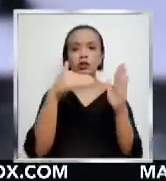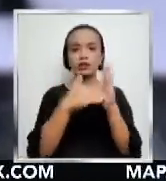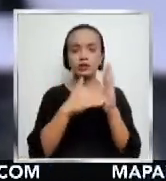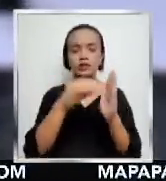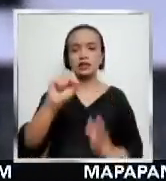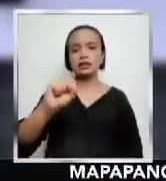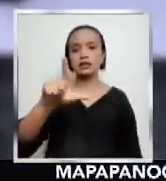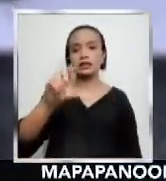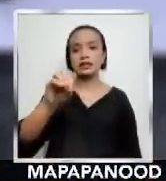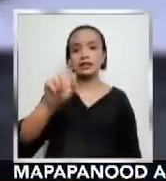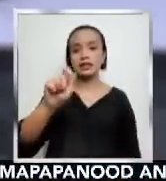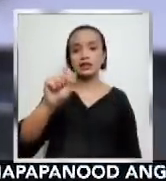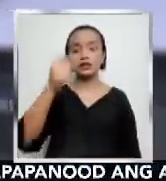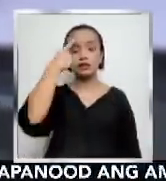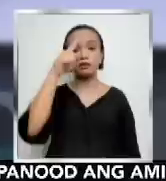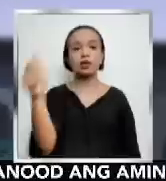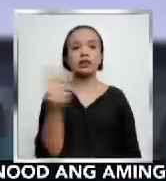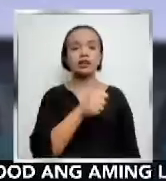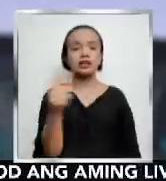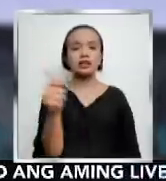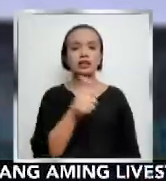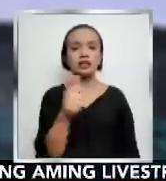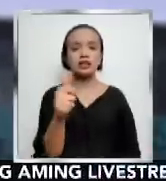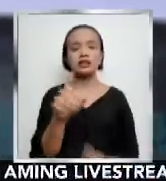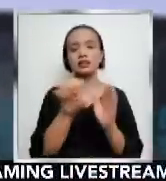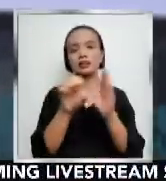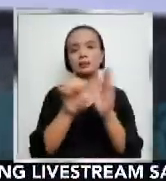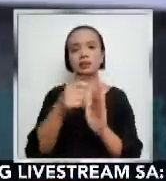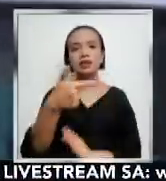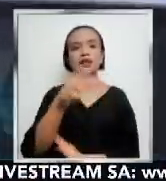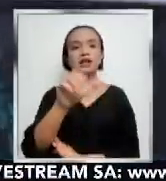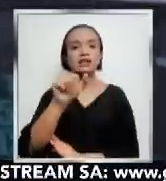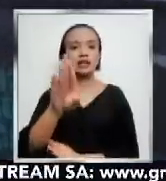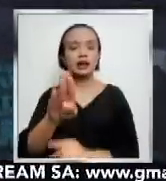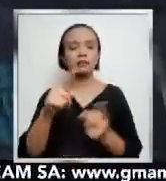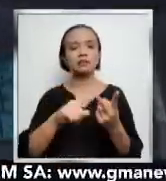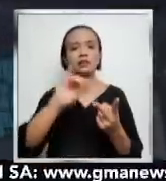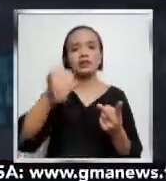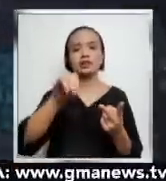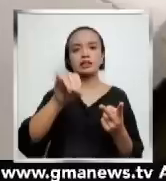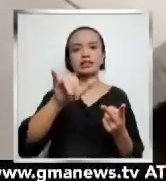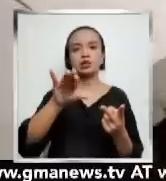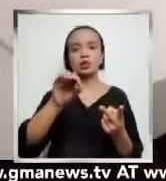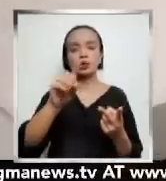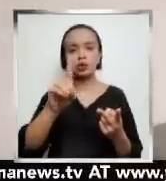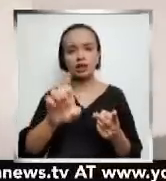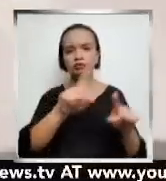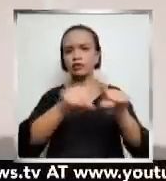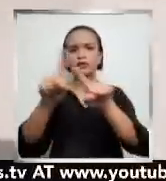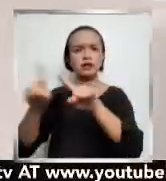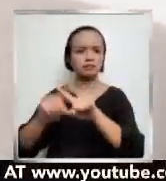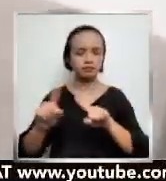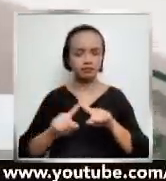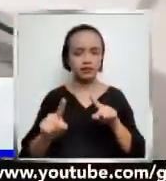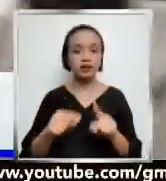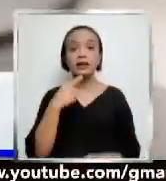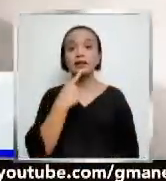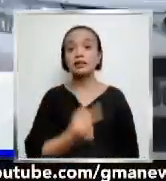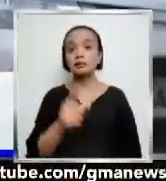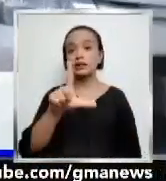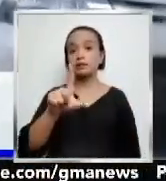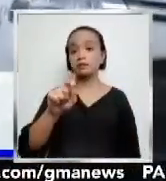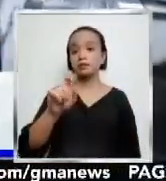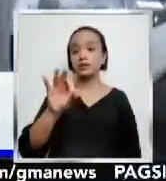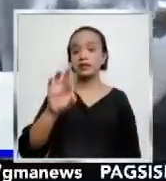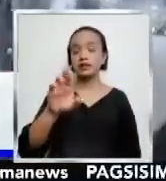para sa mga transport network companies tulad ng Grab, Joyride, Auto, Tuktok at e-pickup. Ayon sa LTFRB, kung nahihirapan